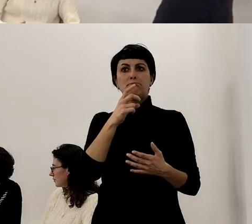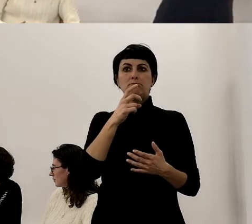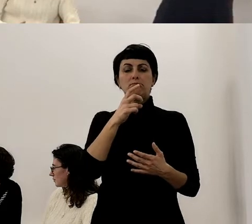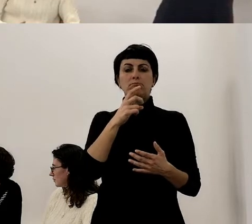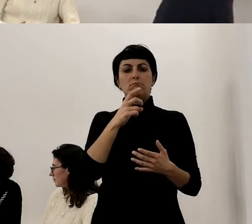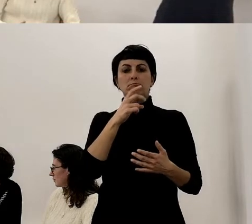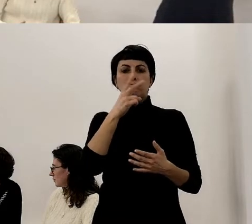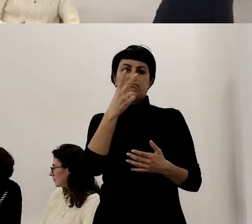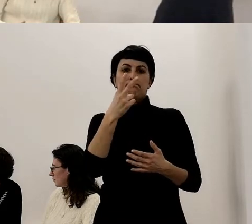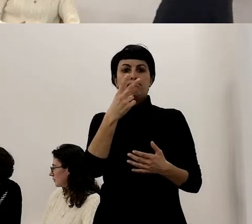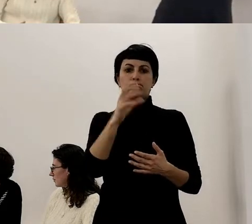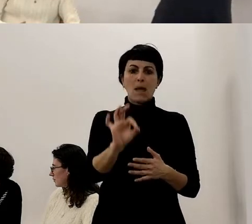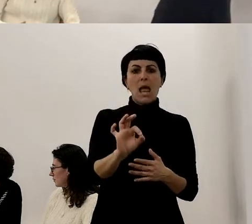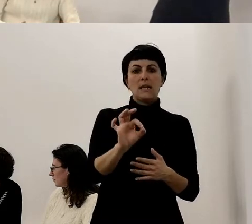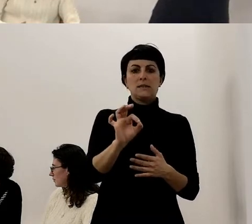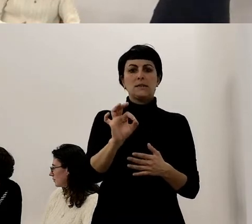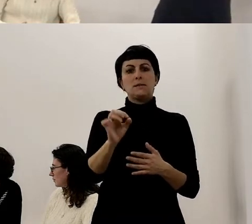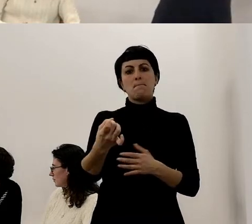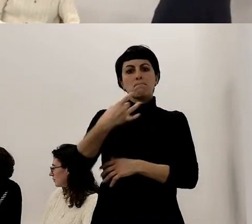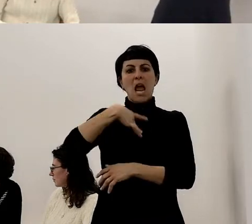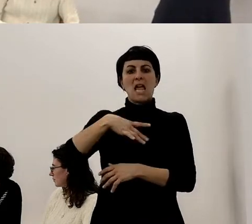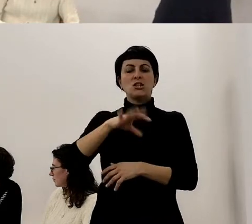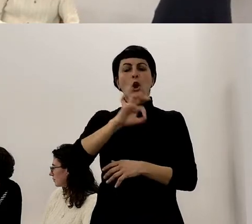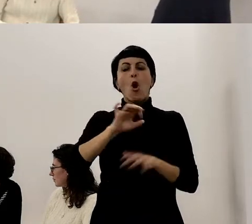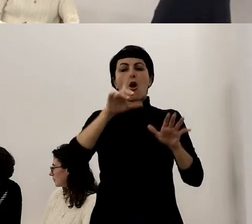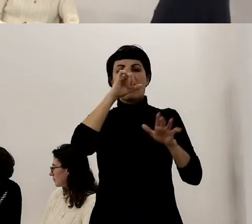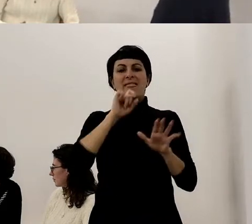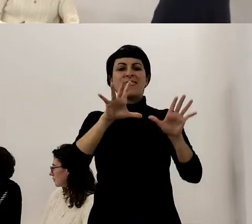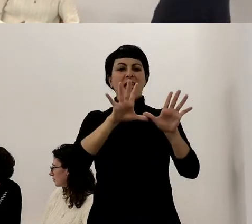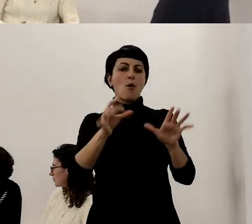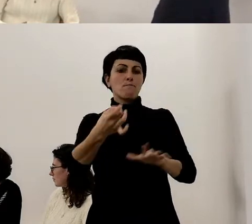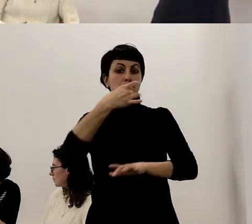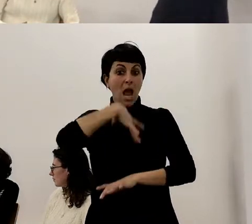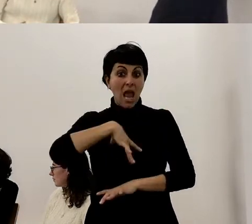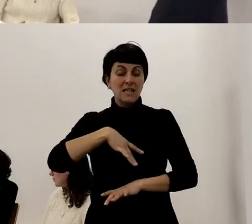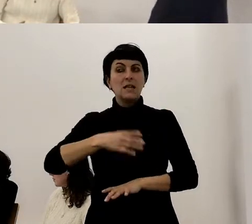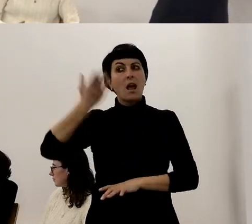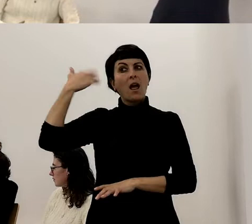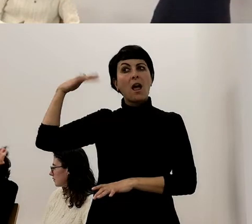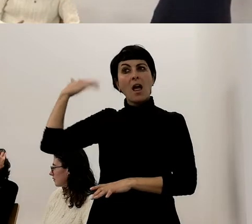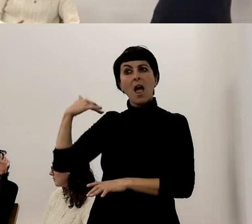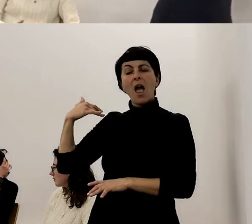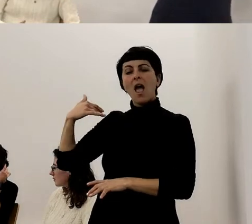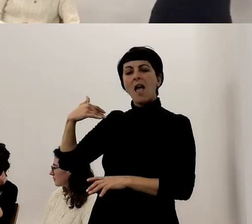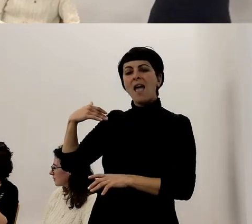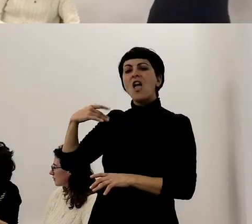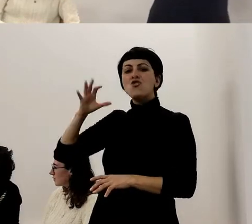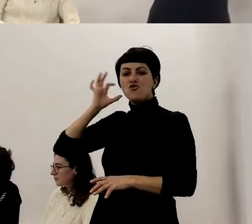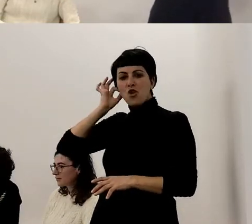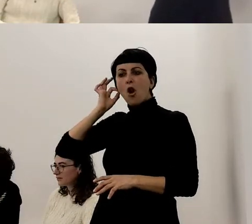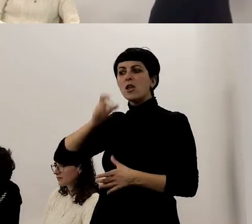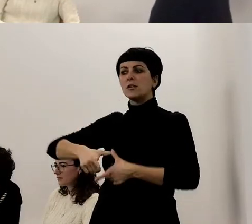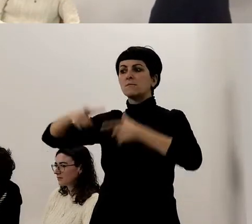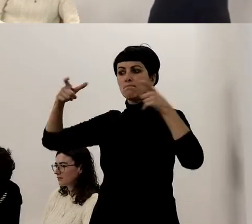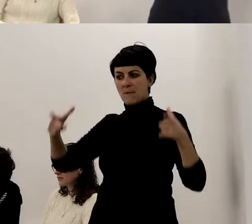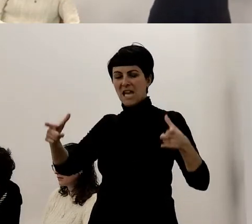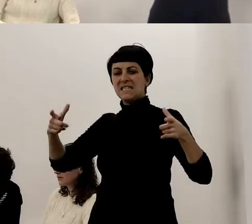20 anys més que els que em precedeixen, crec que hi havia més dones de les que som ara. I aquí em diuen que